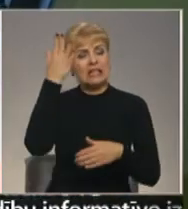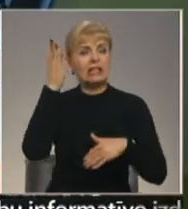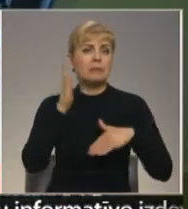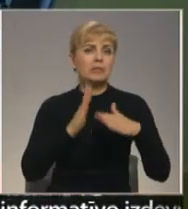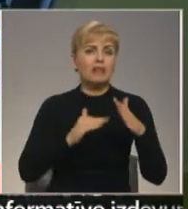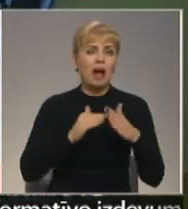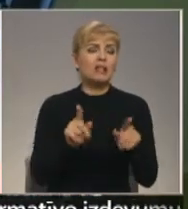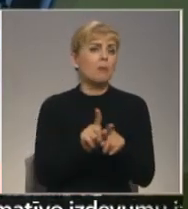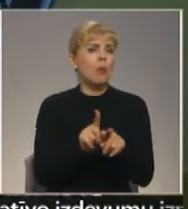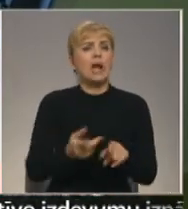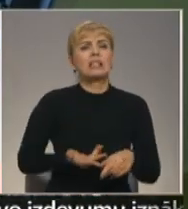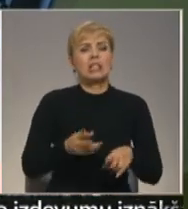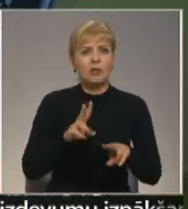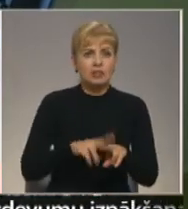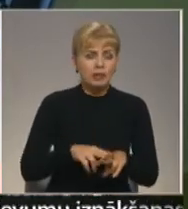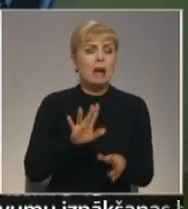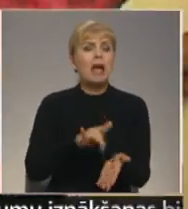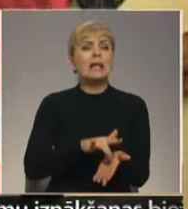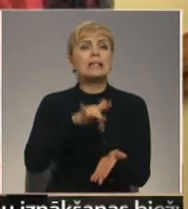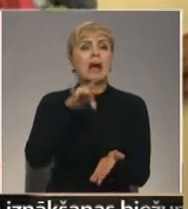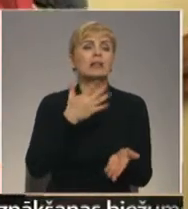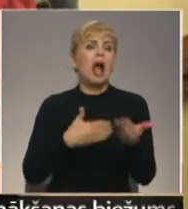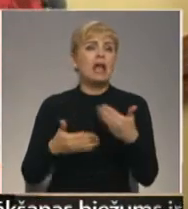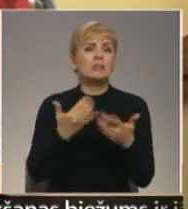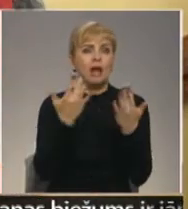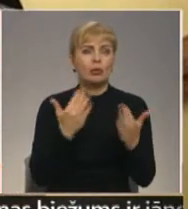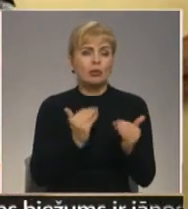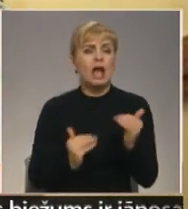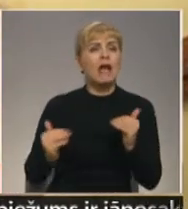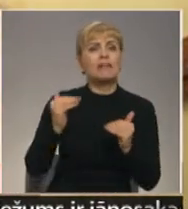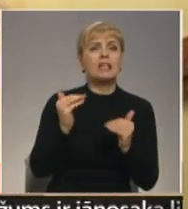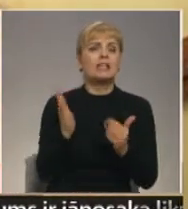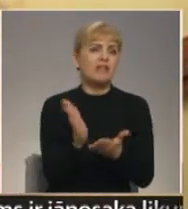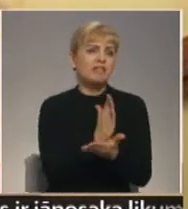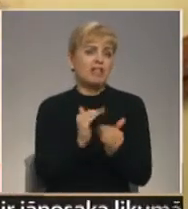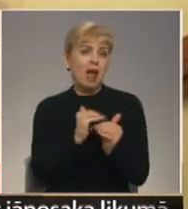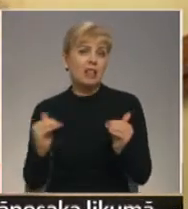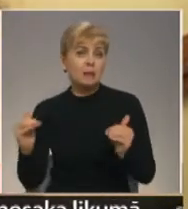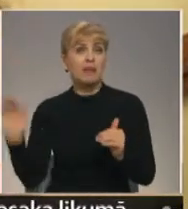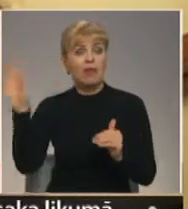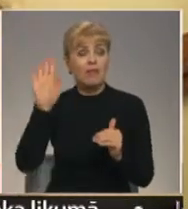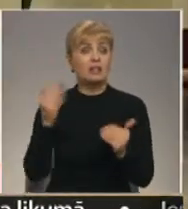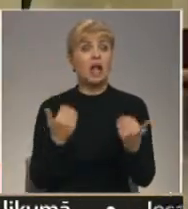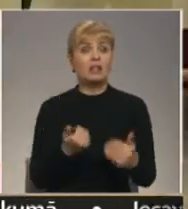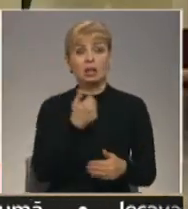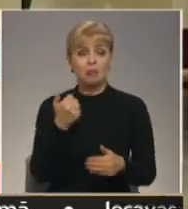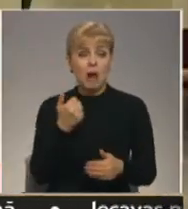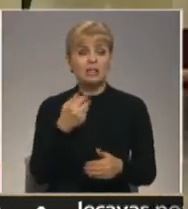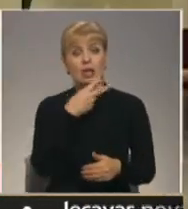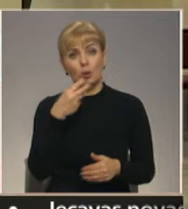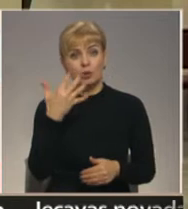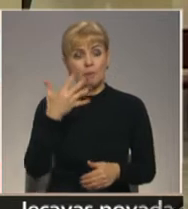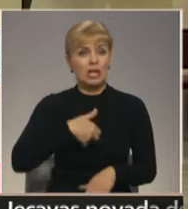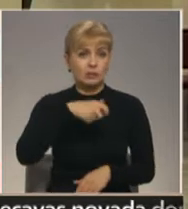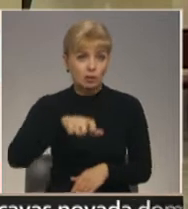Jāpiebilst, ka Nīcas vidusskolas centralizēto eksāmenu rezultāti pērn bija virs vidējā līmeņa valstī, un šogad tur mācās 205 skolēni,